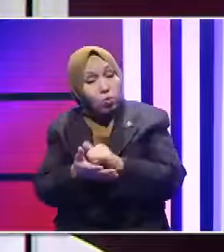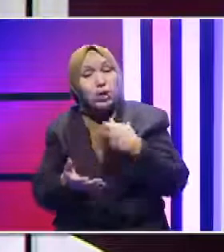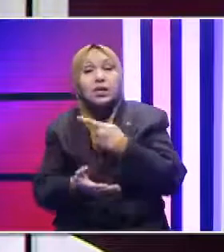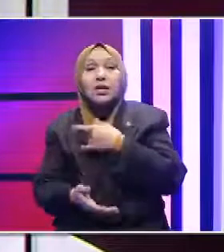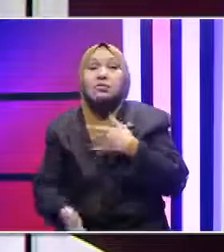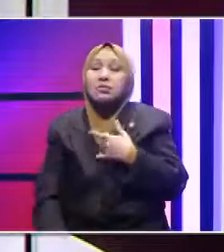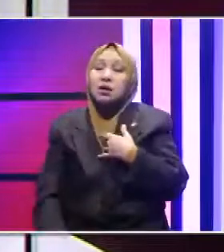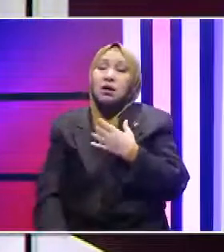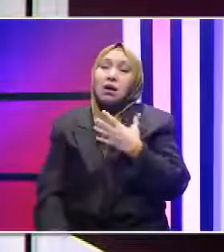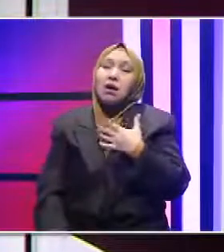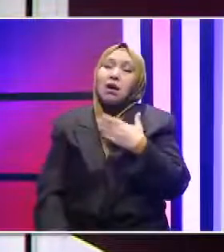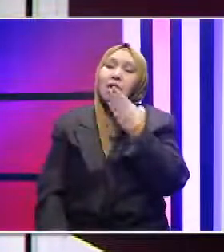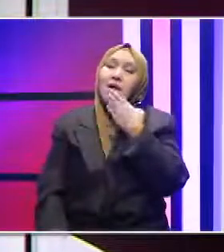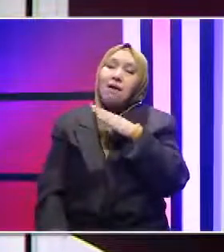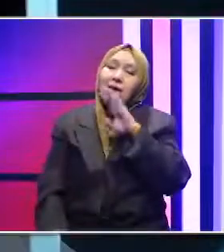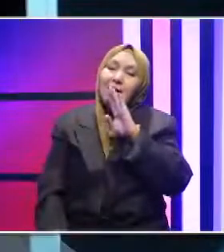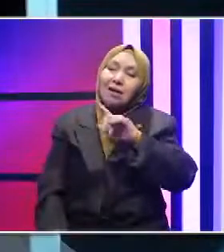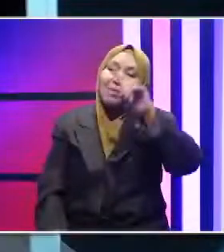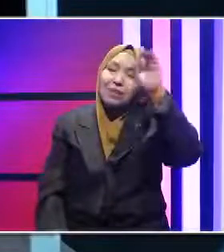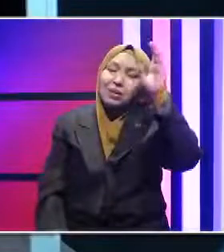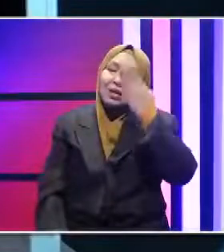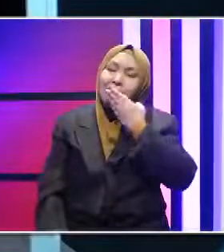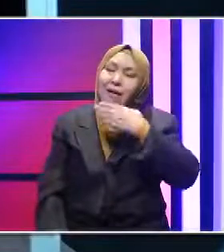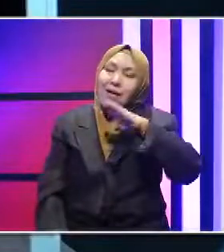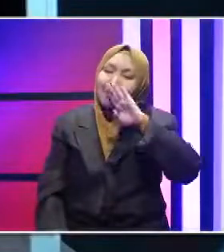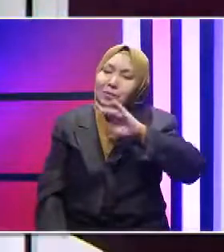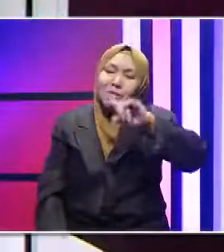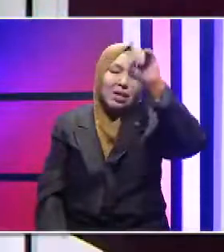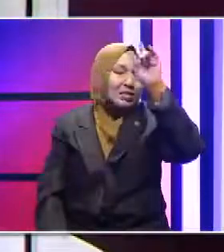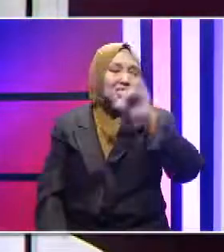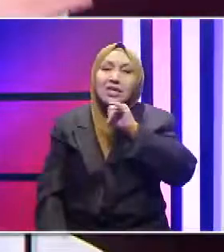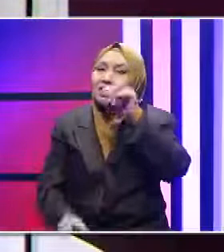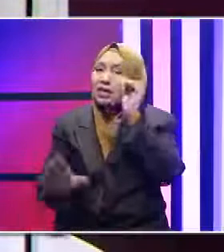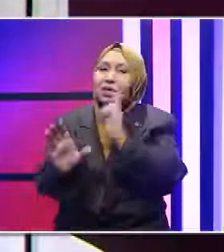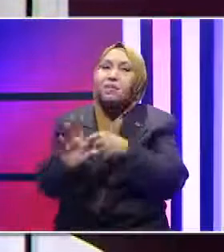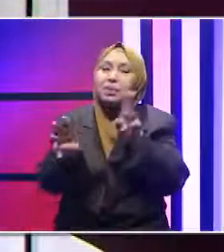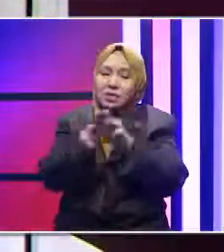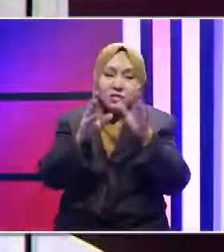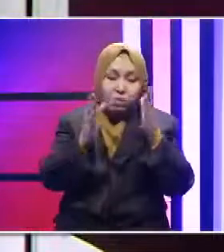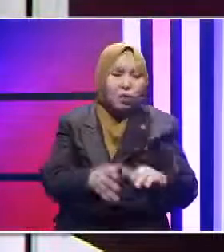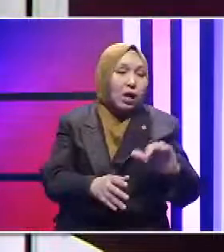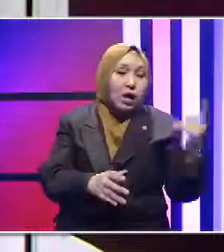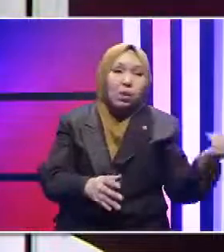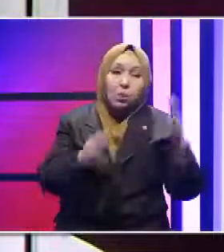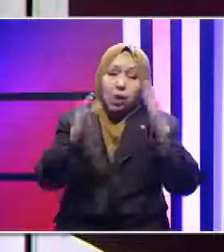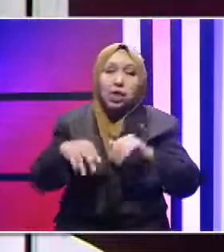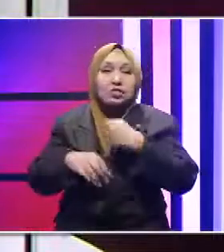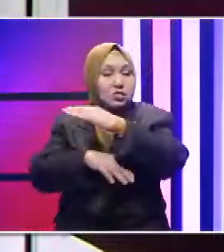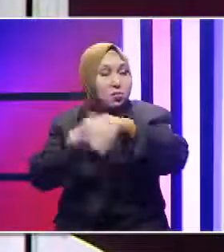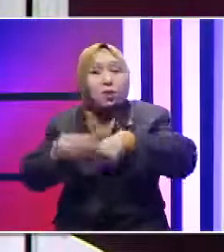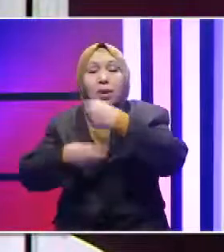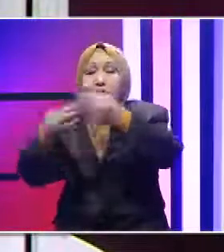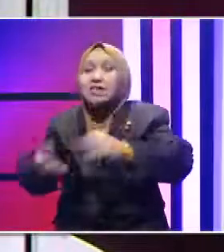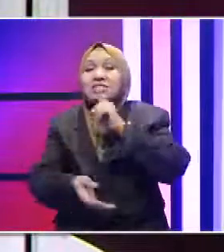rasa, wah, mujur, bukan mujur lah, ya. Alhamdulillah saya tak terlibat macam orang-orang lain. Orang-orang lain semua bagi